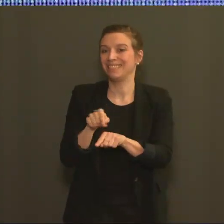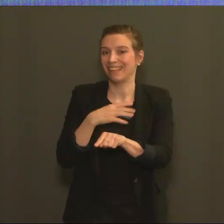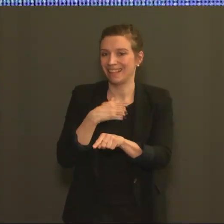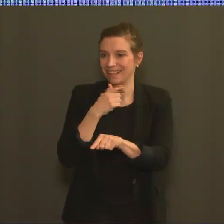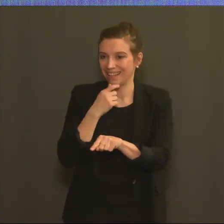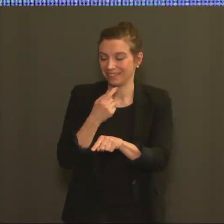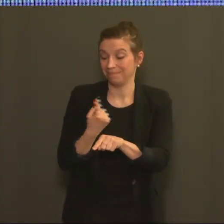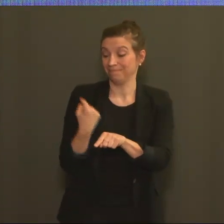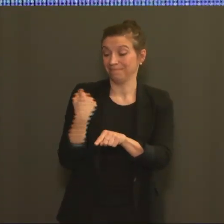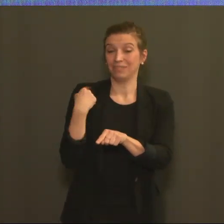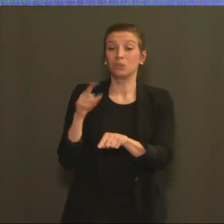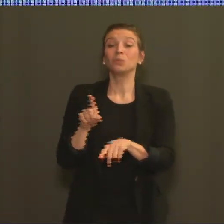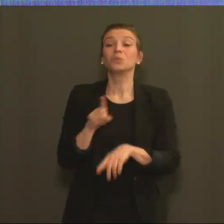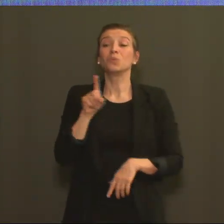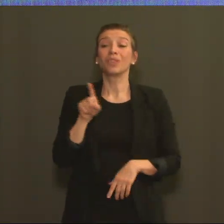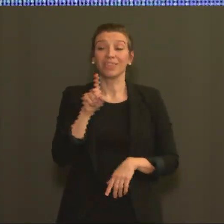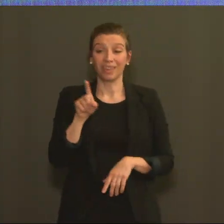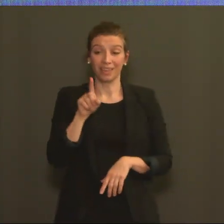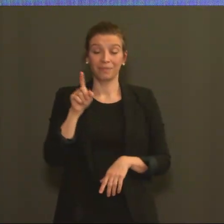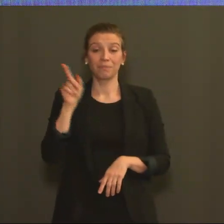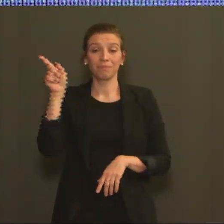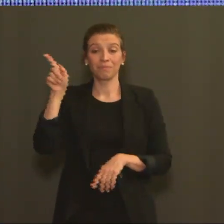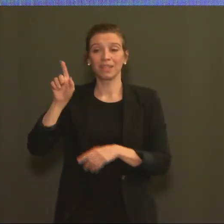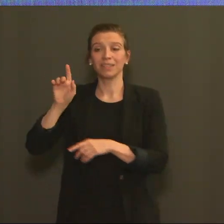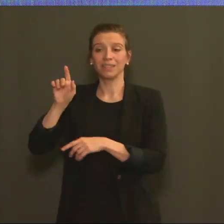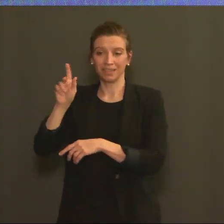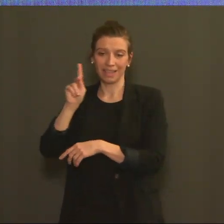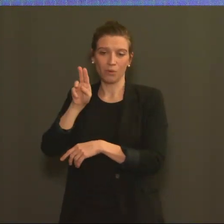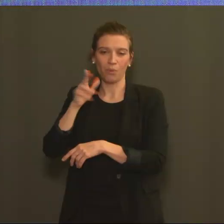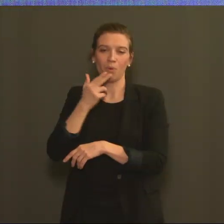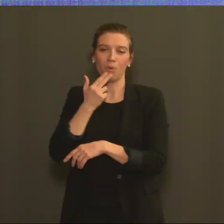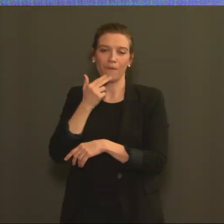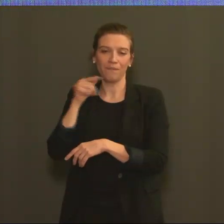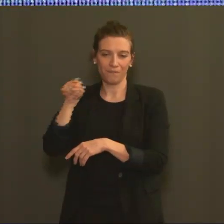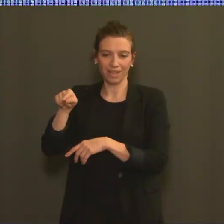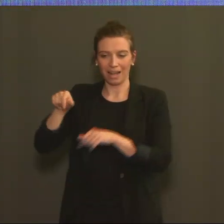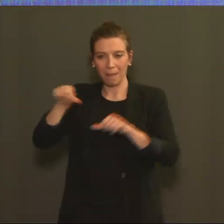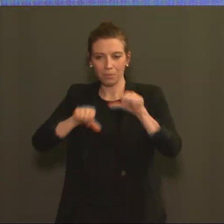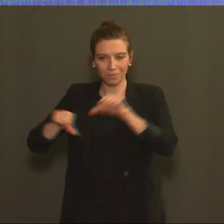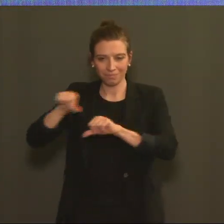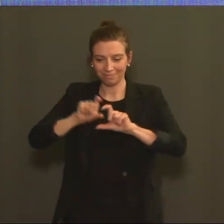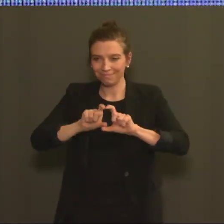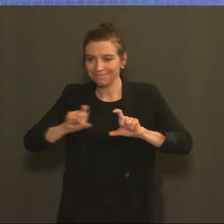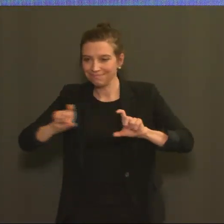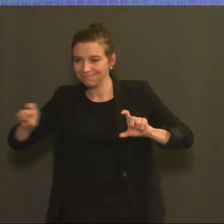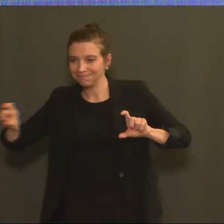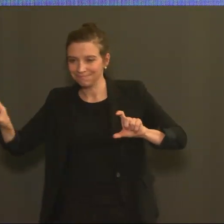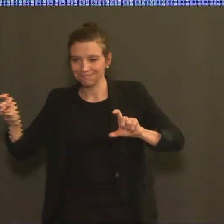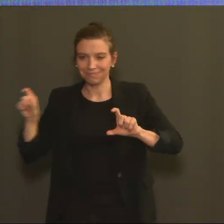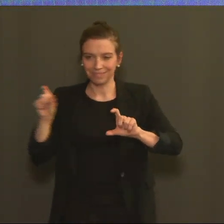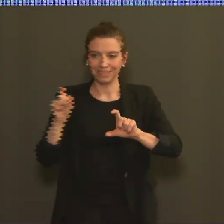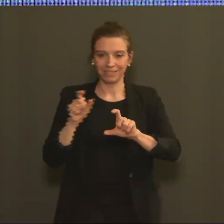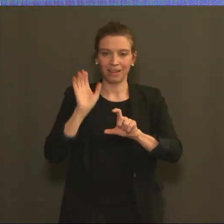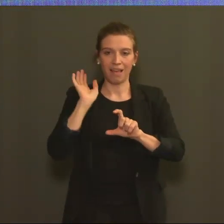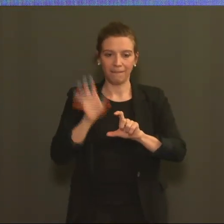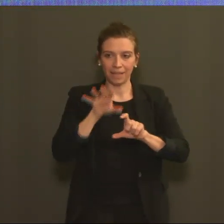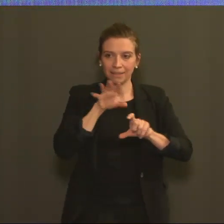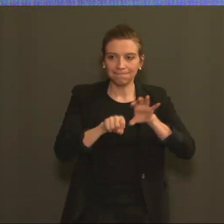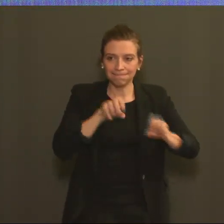kl 91 britse varianten en 7 zuid-afrikaanse varianten gerapporteerd voor